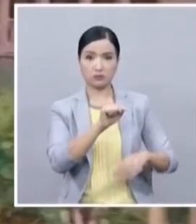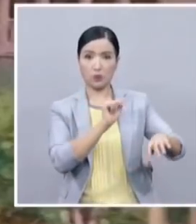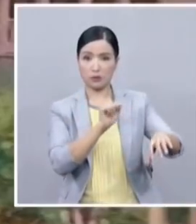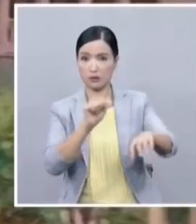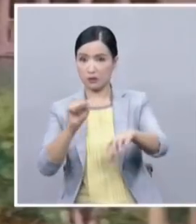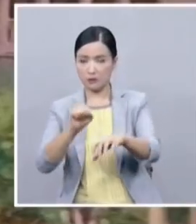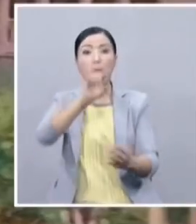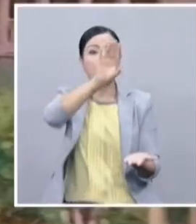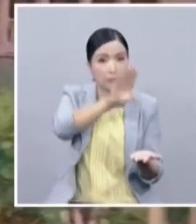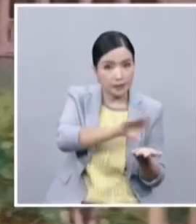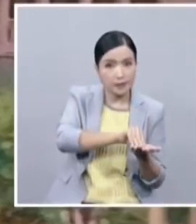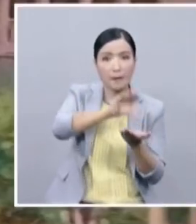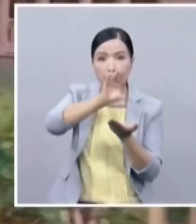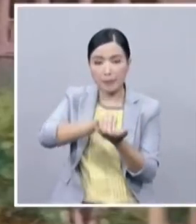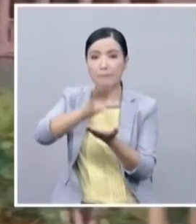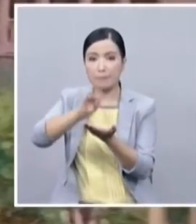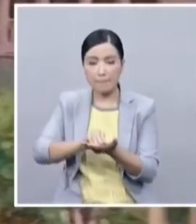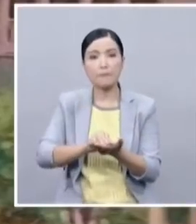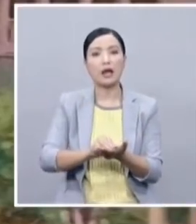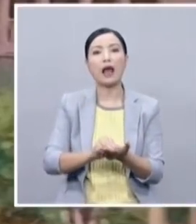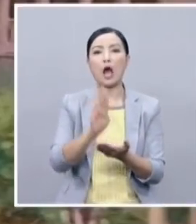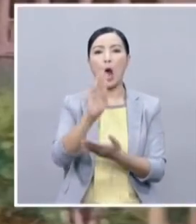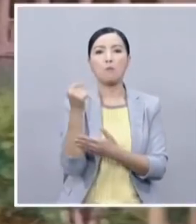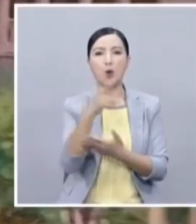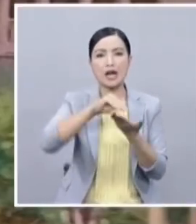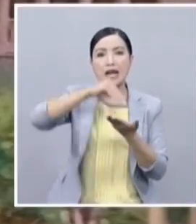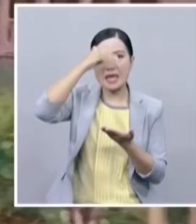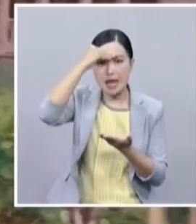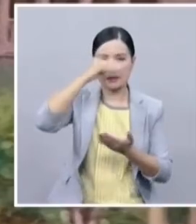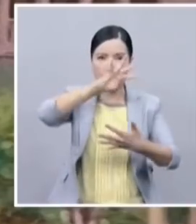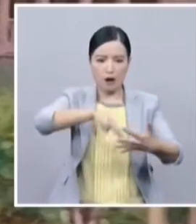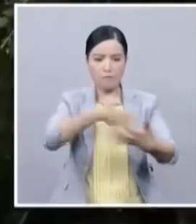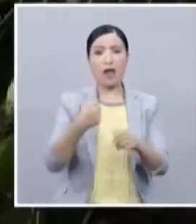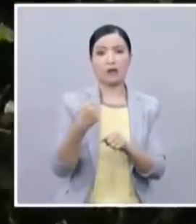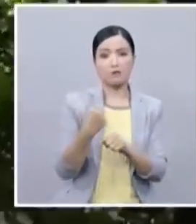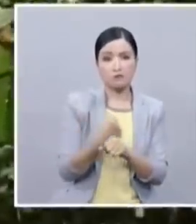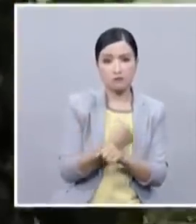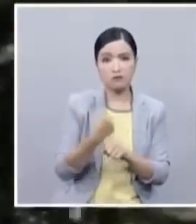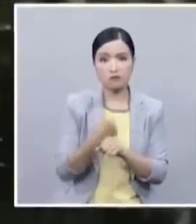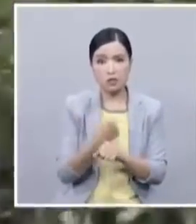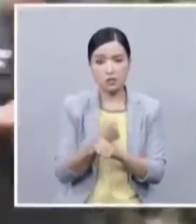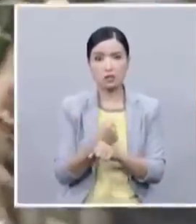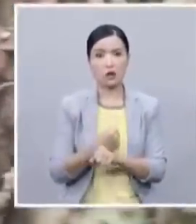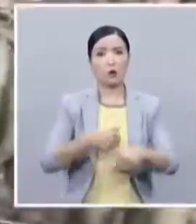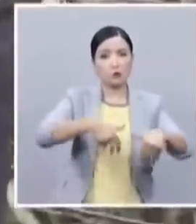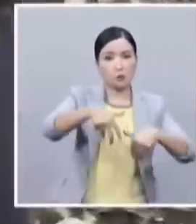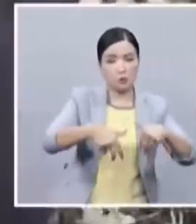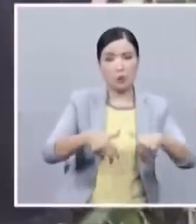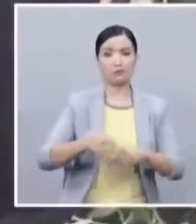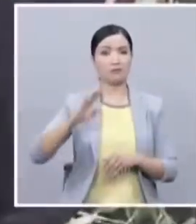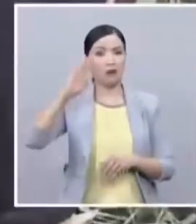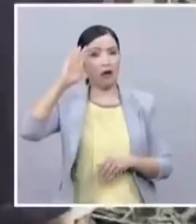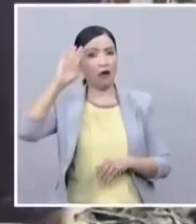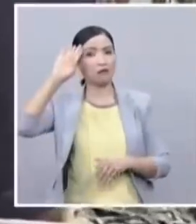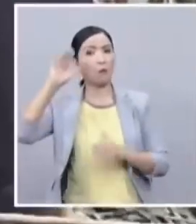องได้บันทึกเป็นแผนบทเรียนนะครับหรือแผนการฝึกในส่วนของที่เป็นพลเรือนตำรวจทหารนะครับเพราะอันนี้เป็น